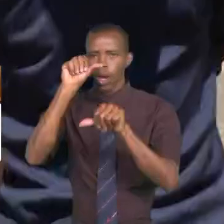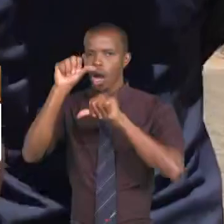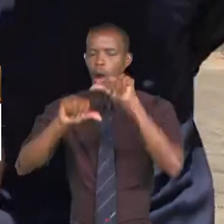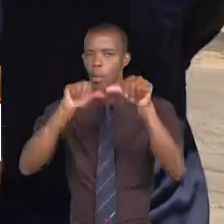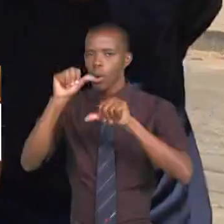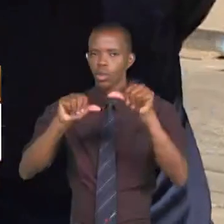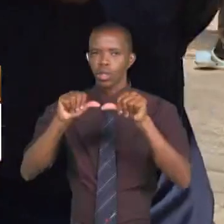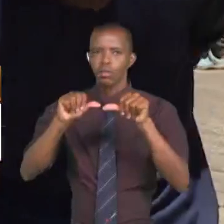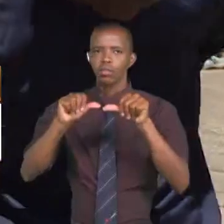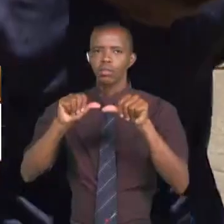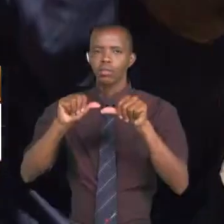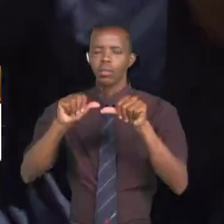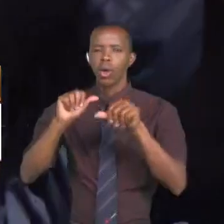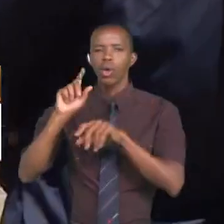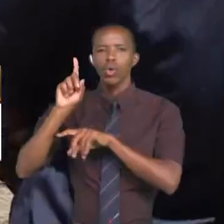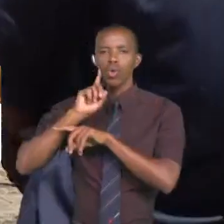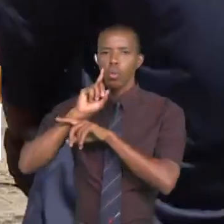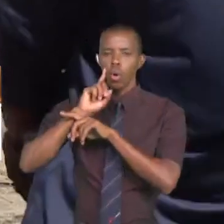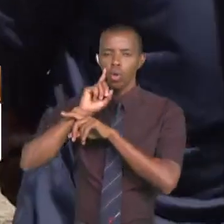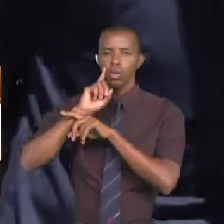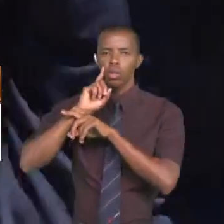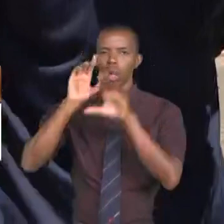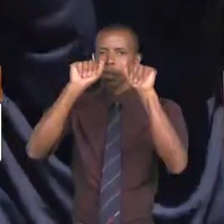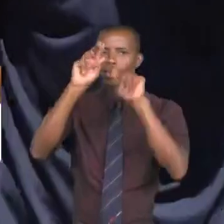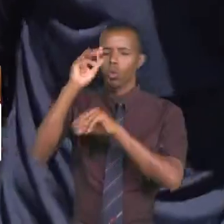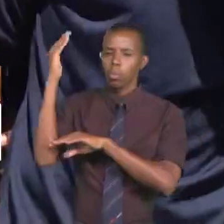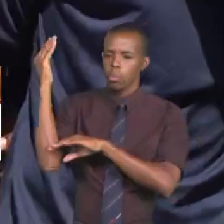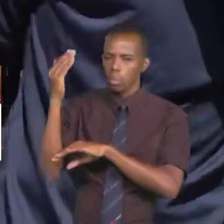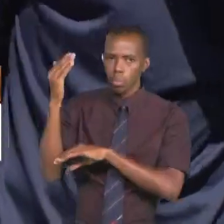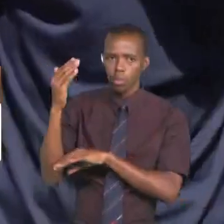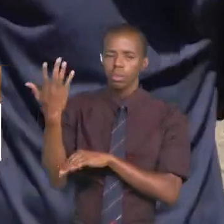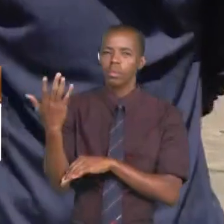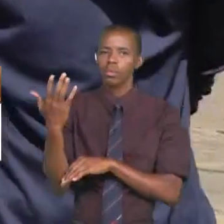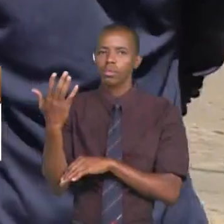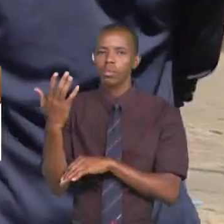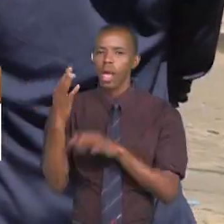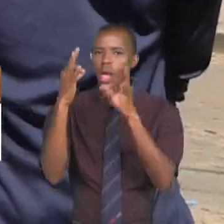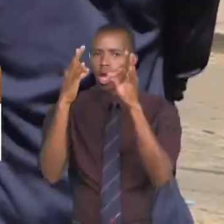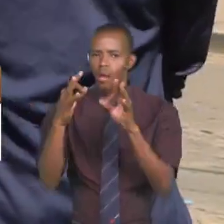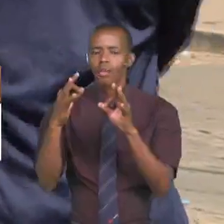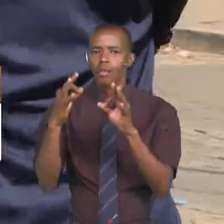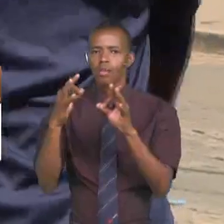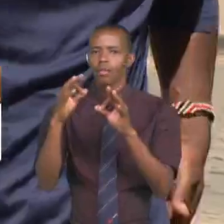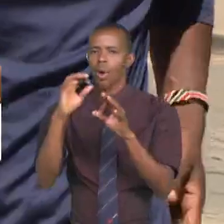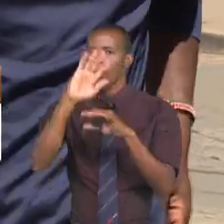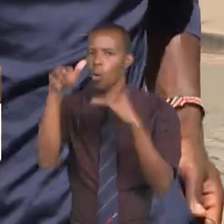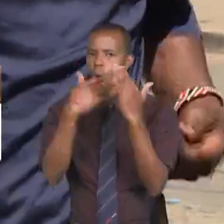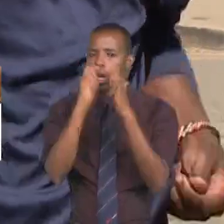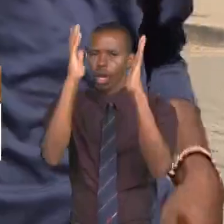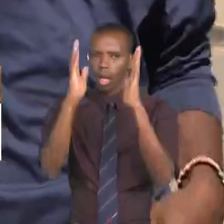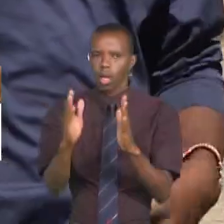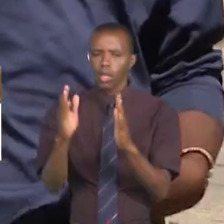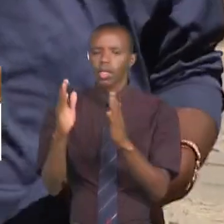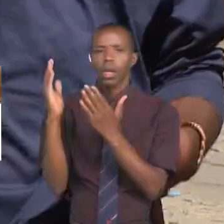swala ambalo inatajiwa kwamba Rais Uhuru Kenyatta huenda atazungumza hapo kesho, ikiwa kwamba imekuwa ni azimio la kila Mkenya